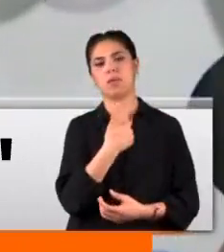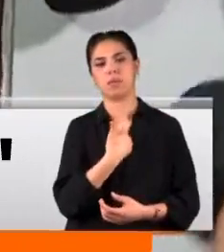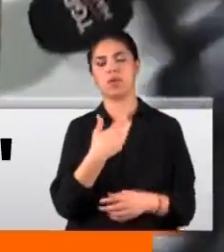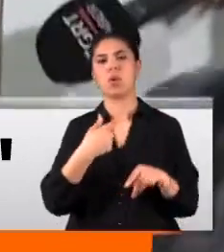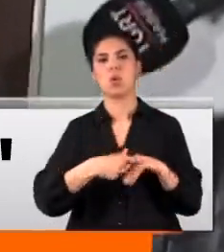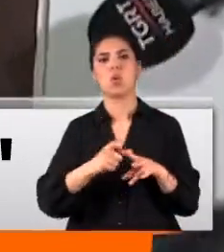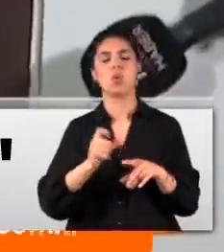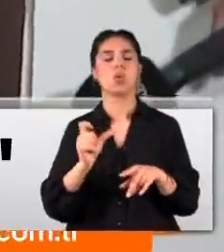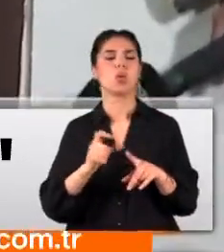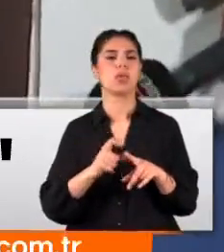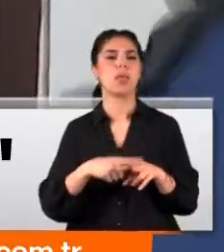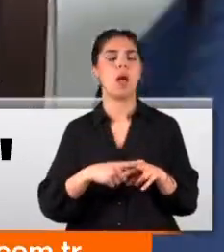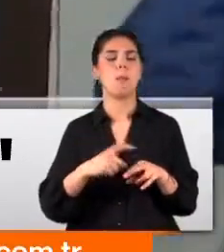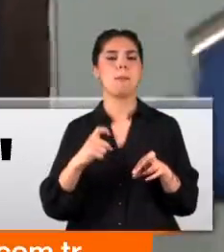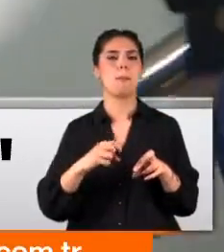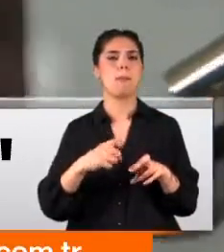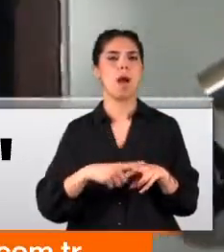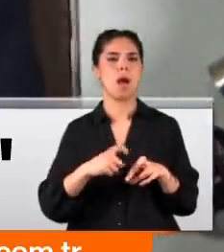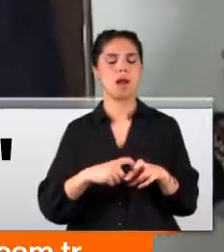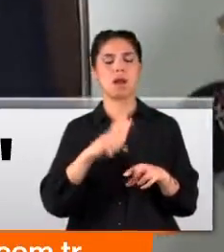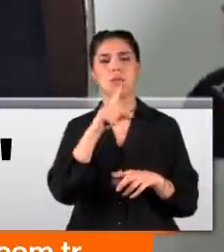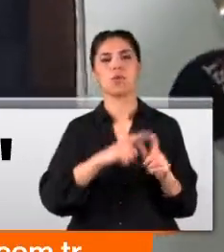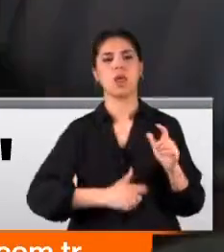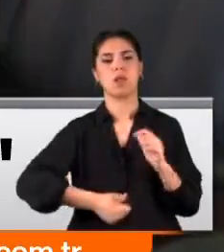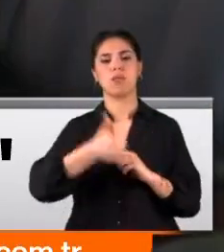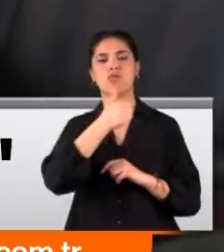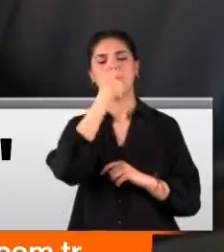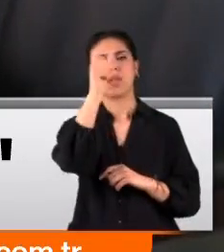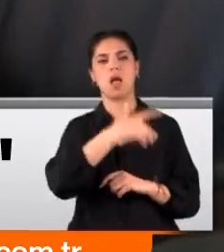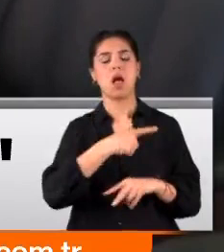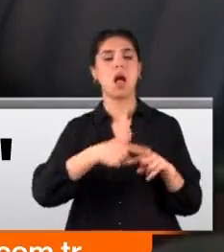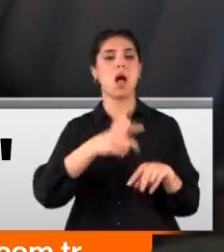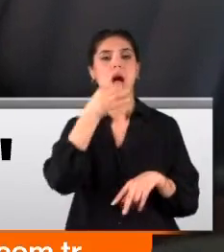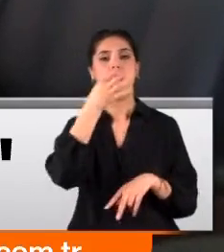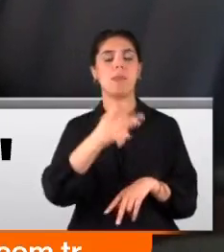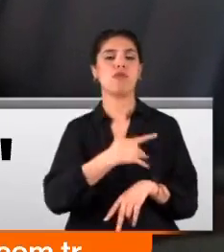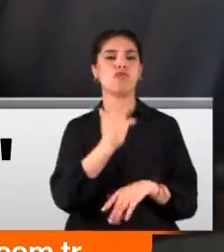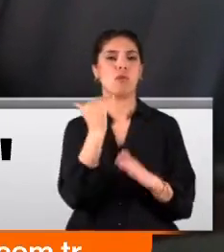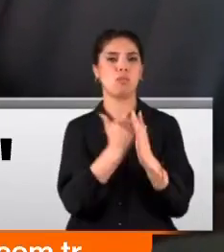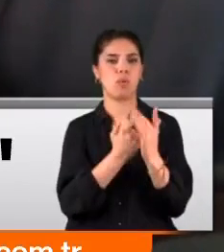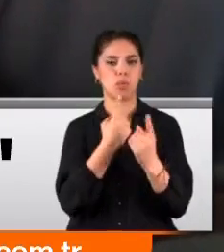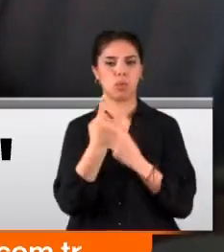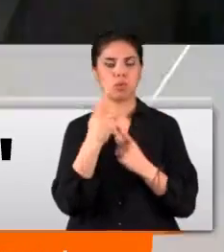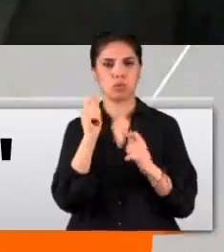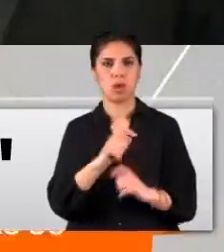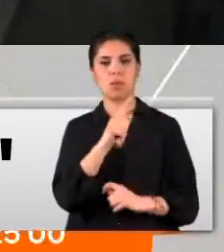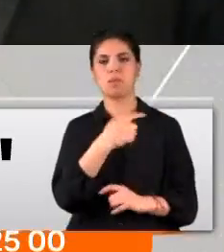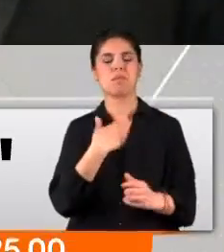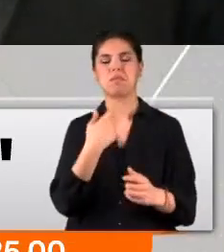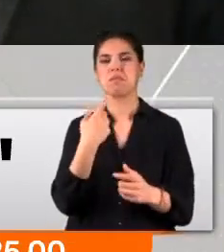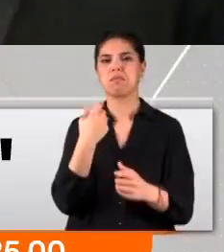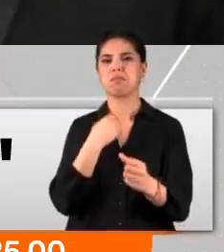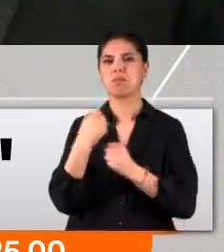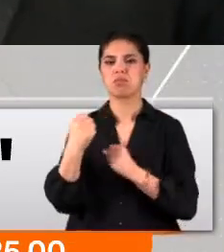Genel Başkanı Zekeriya Yapıcıoğlu A Haber canlı yayınında konuştu. Desteğin arkasında pazarlık yok diye de ekledi. Biz